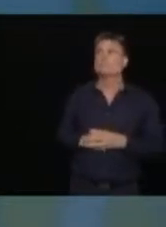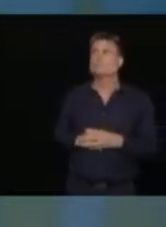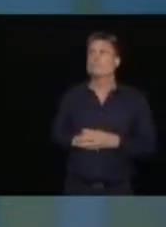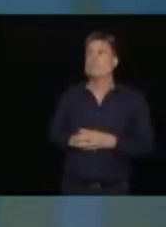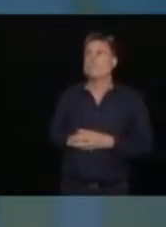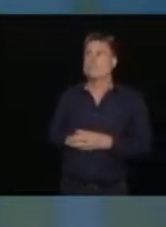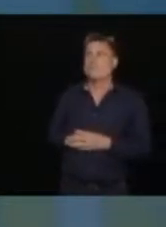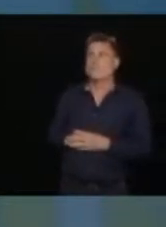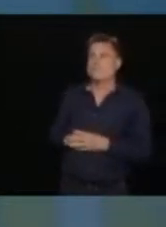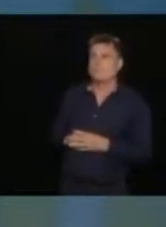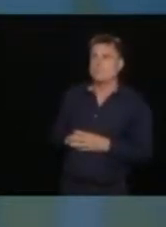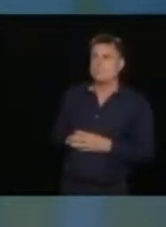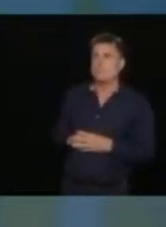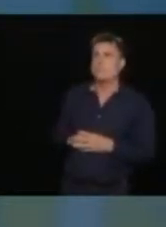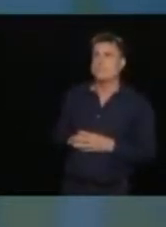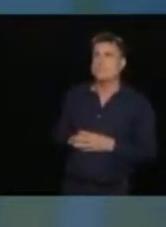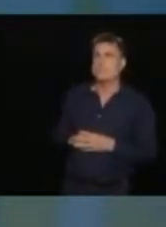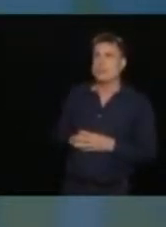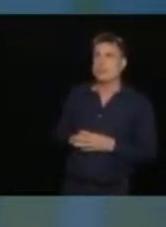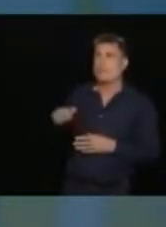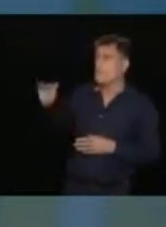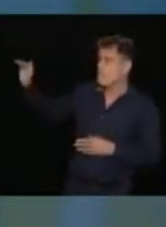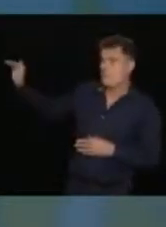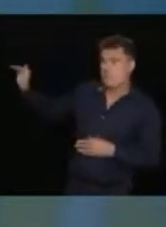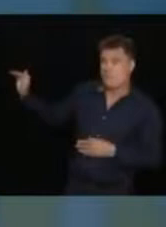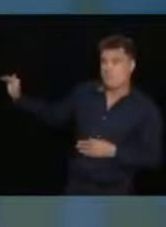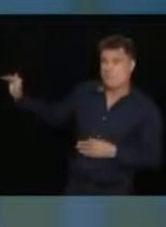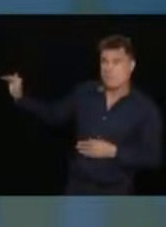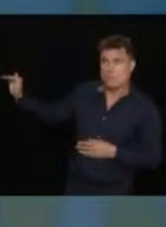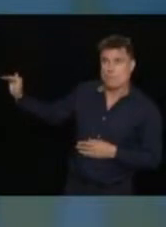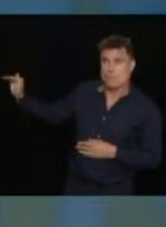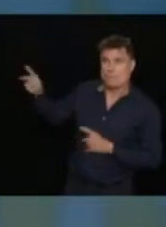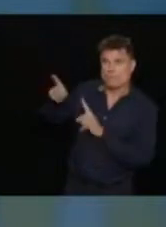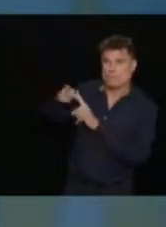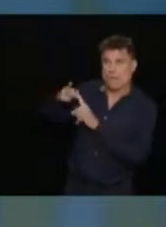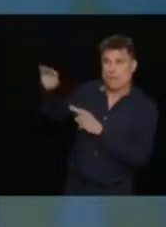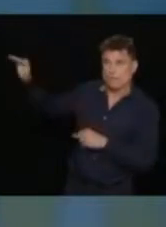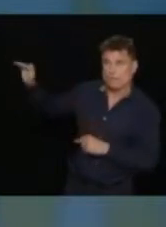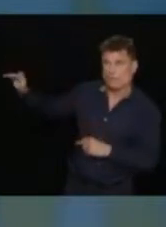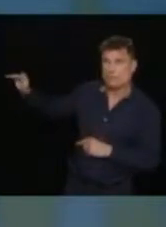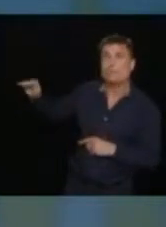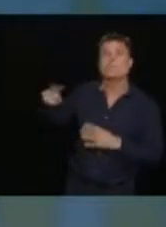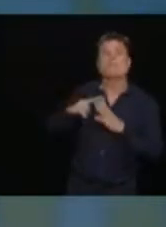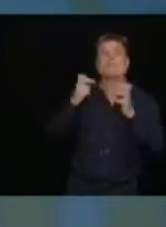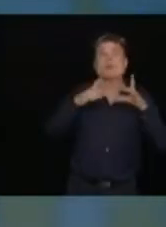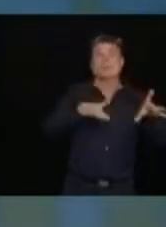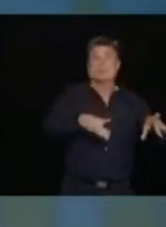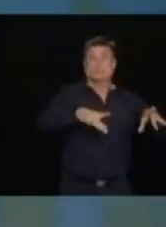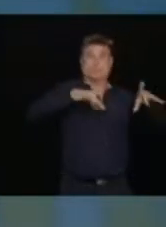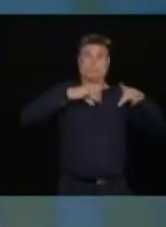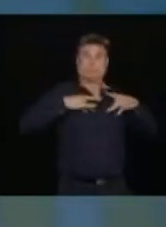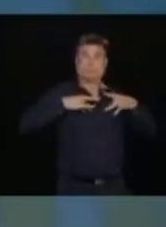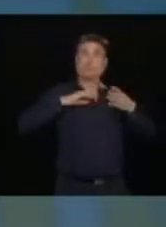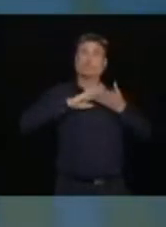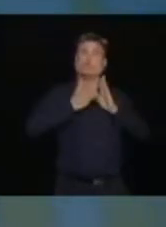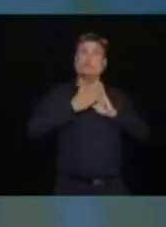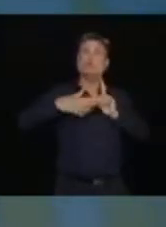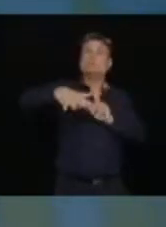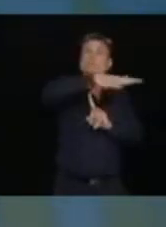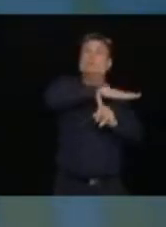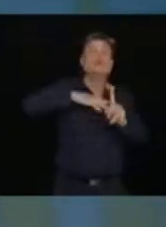are infected in the community, either 它是 through 分布了， travel 一个是 or 爆发的， through 一个是不是爆发的。你看，爆发感染的